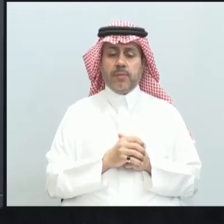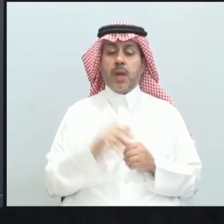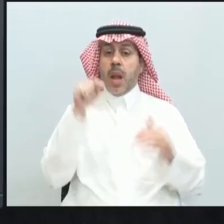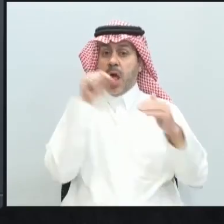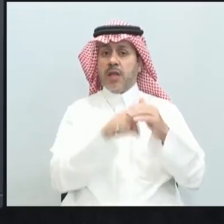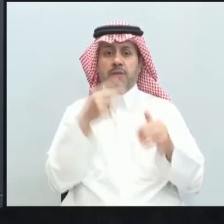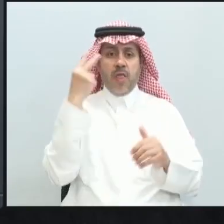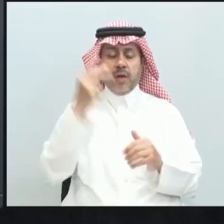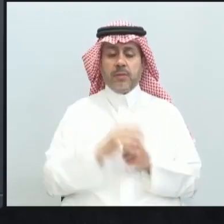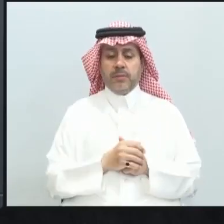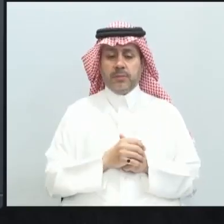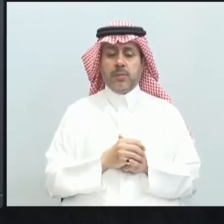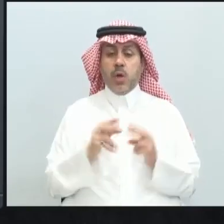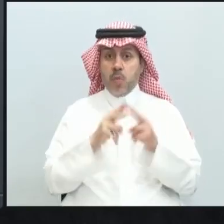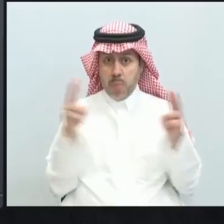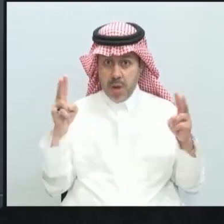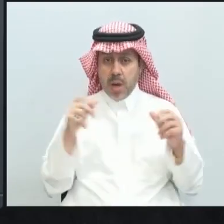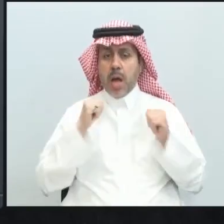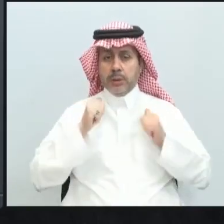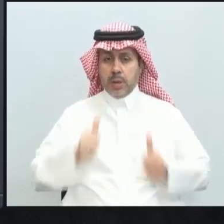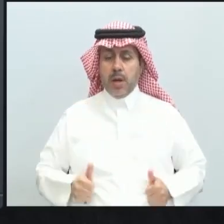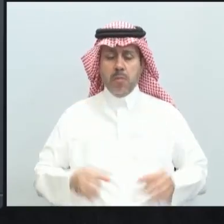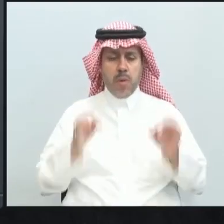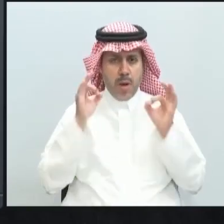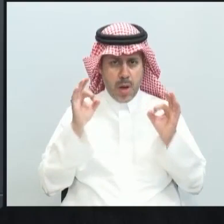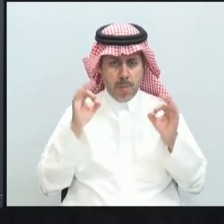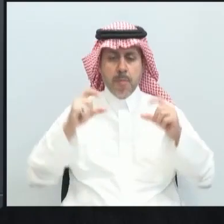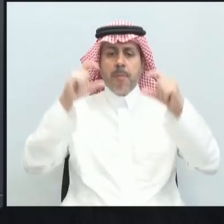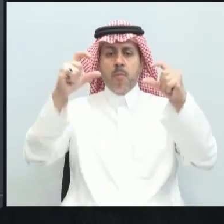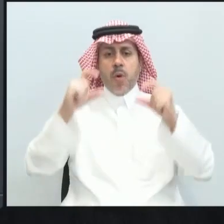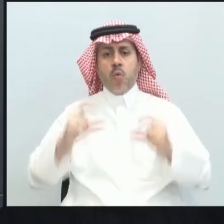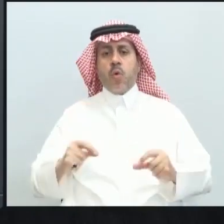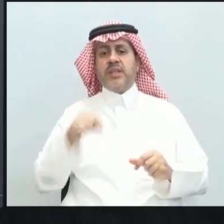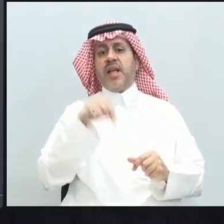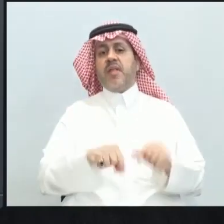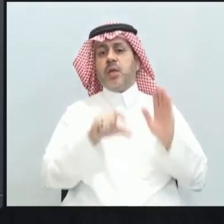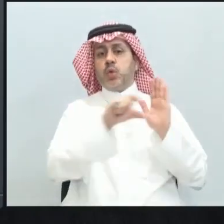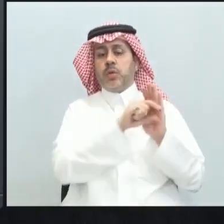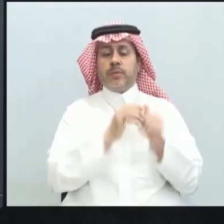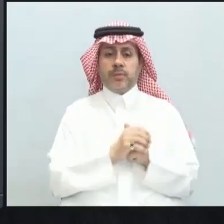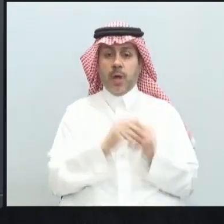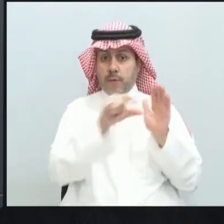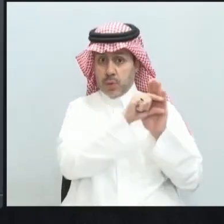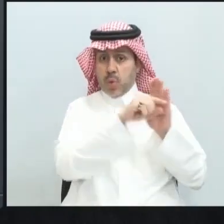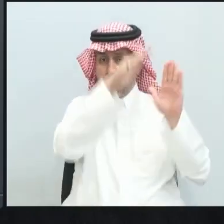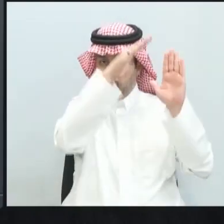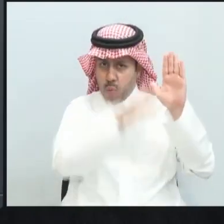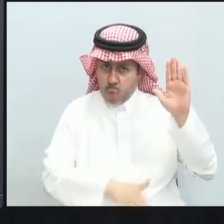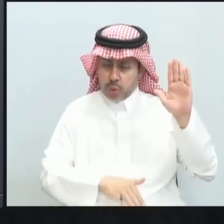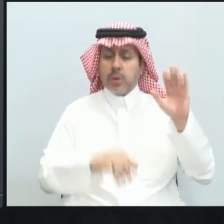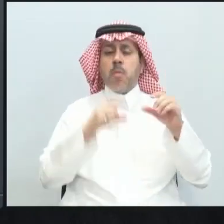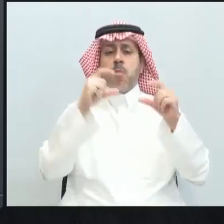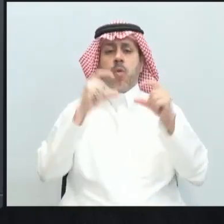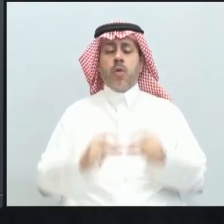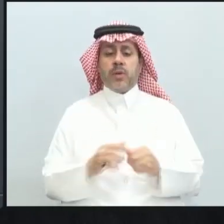الثاني وهو ان يذكر الطالب ابرز موضوعات هذه السوره هناك موضوعات اشتملت عليها